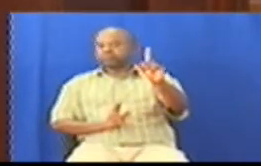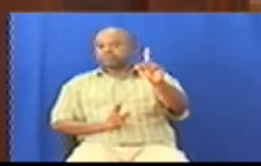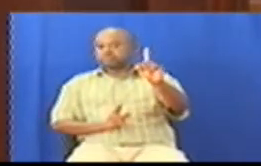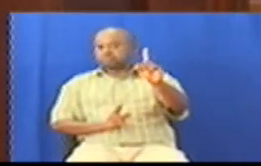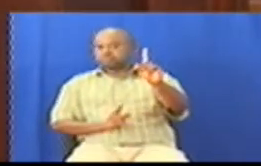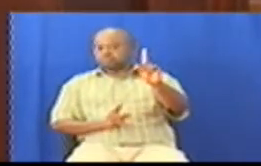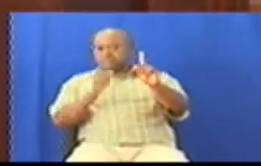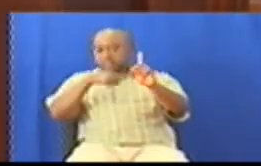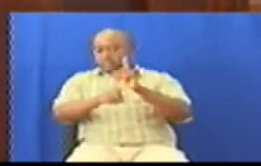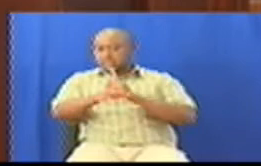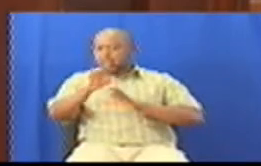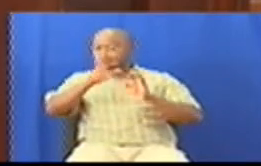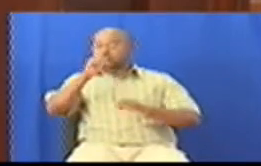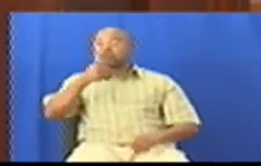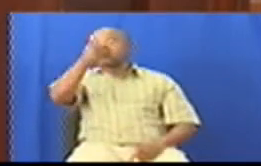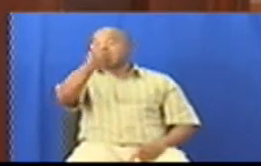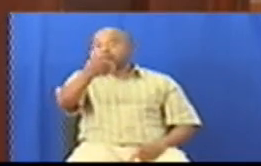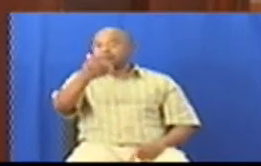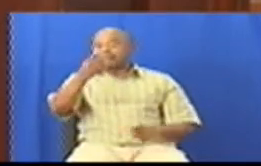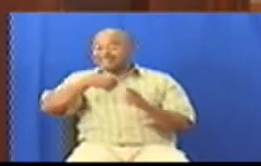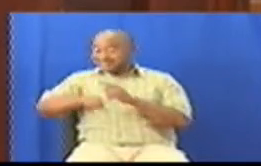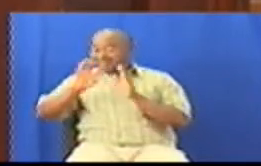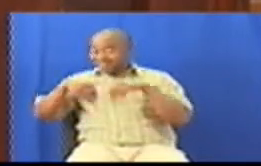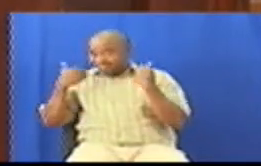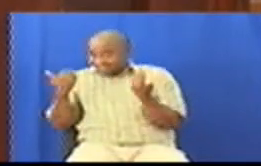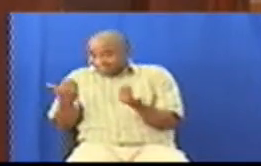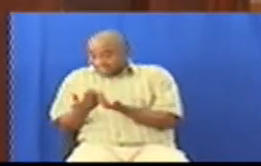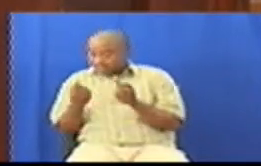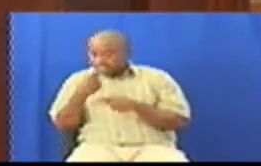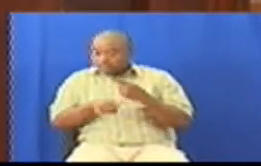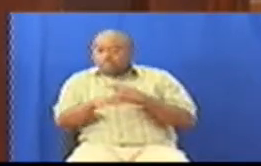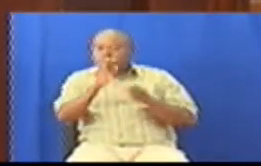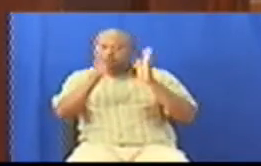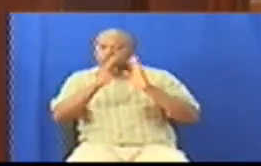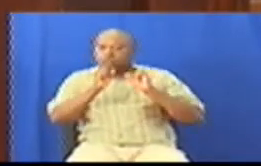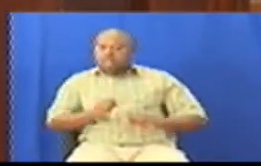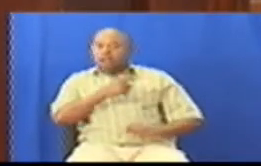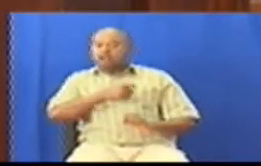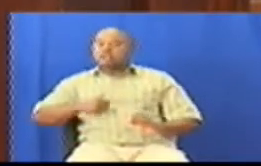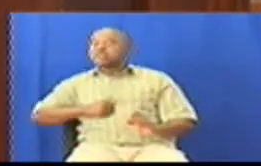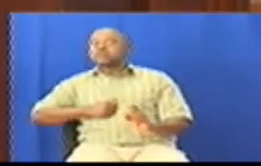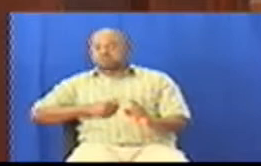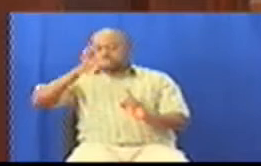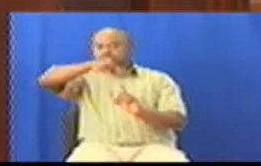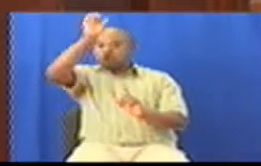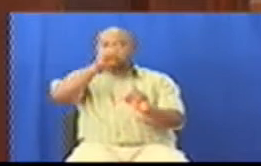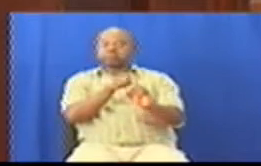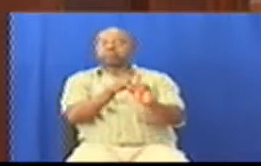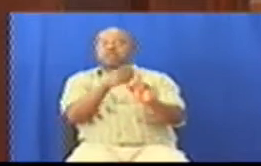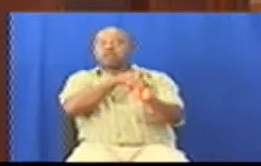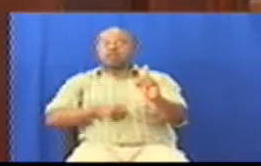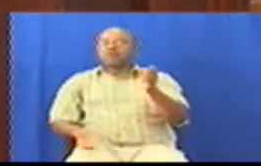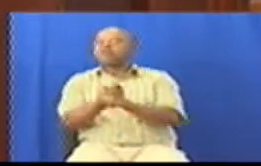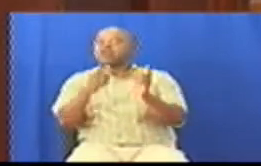katika uchaguzi ujao ndani ya chama, lakini na kwenye uchaguzi mkuu, ili kusudi aweze kugombea peke